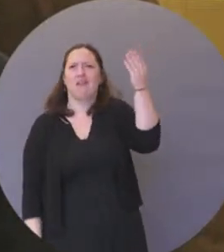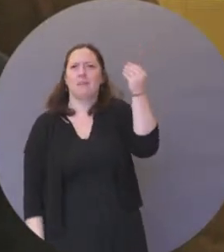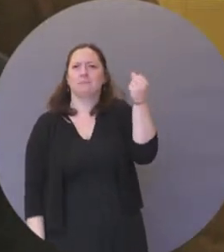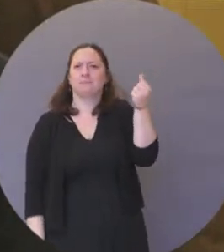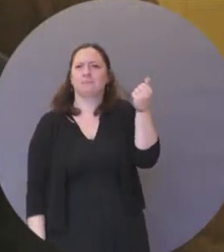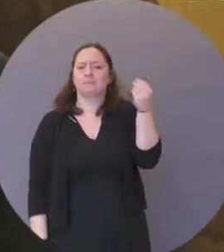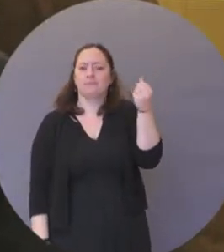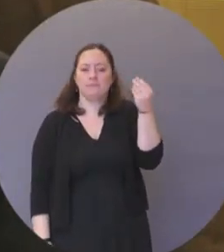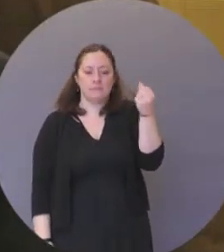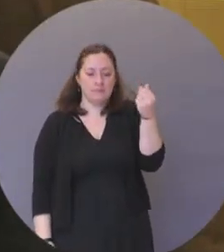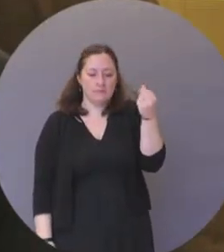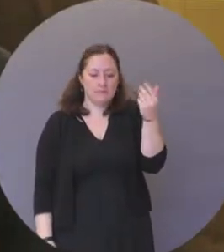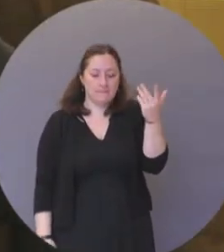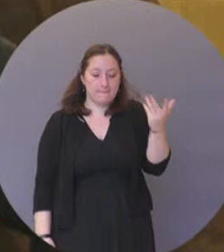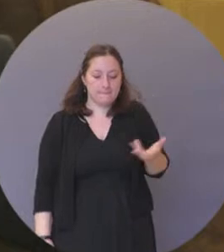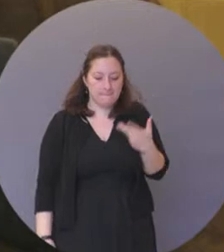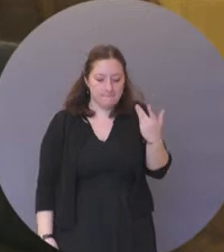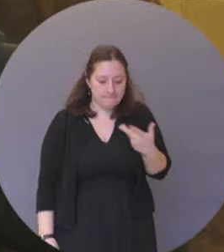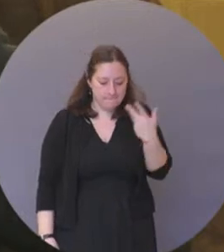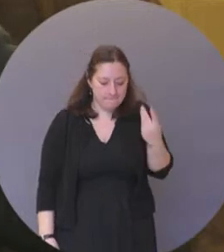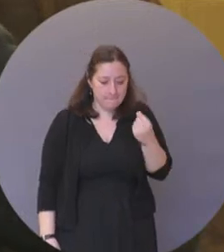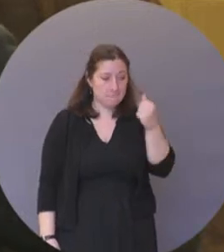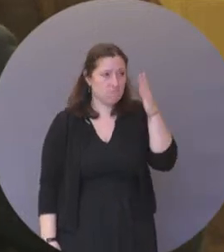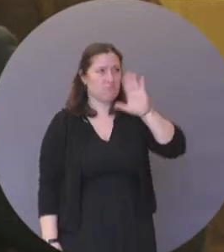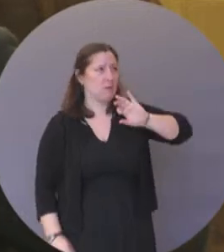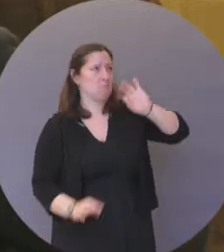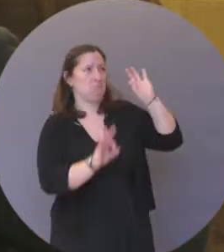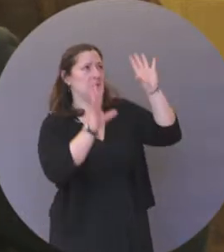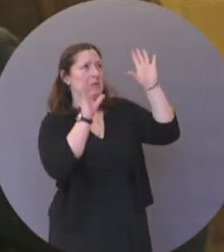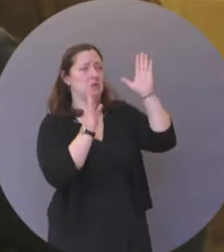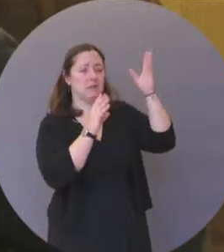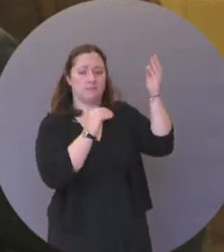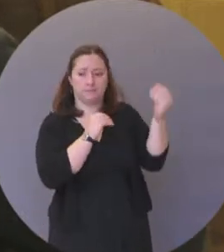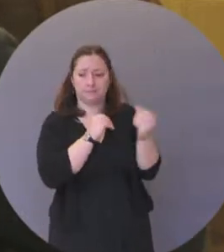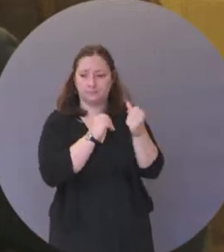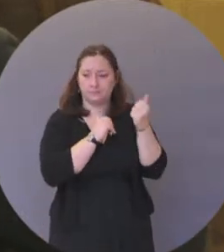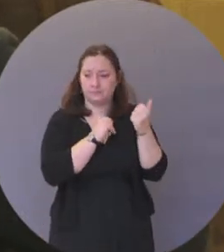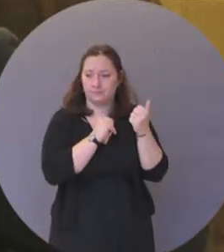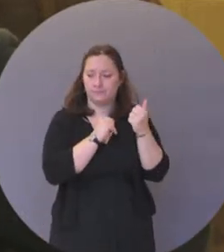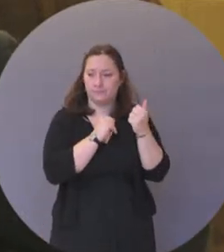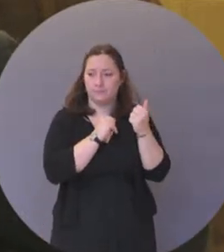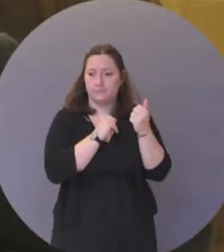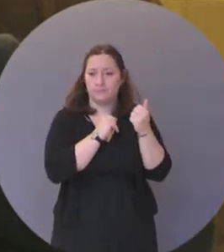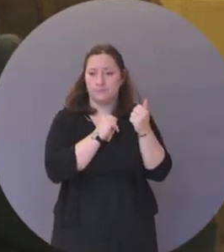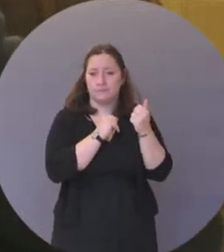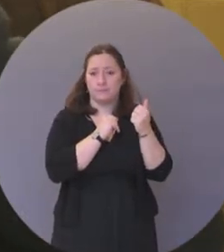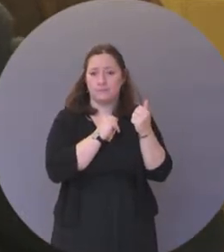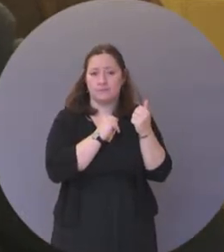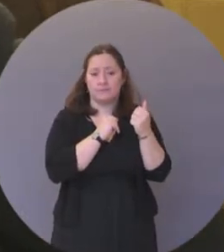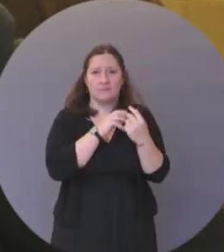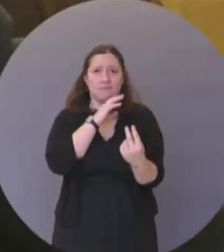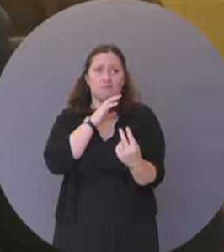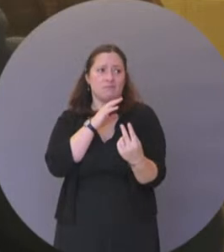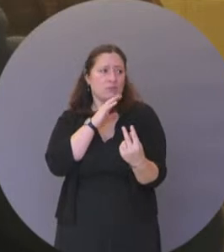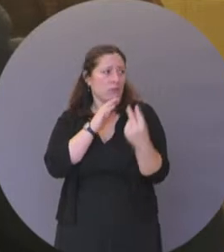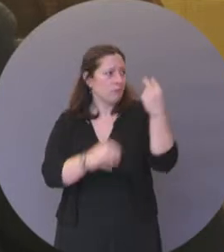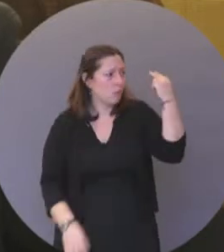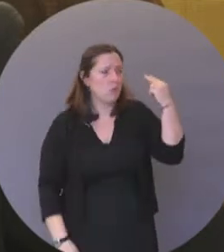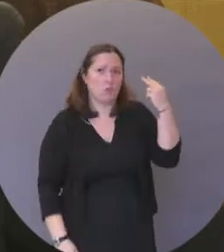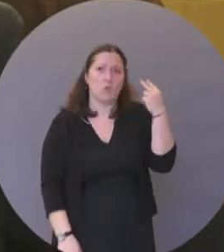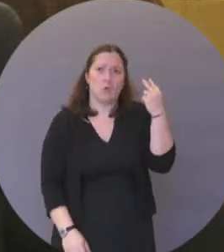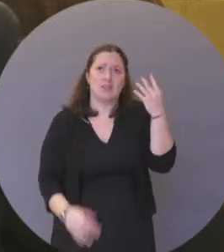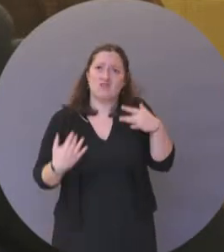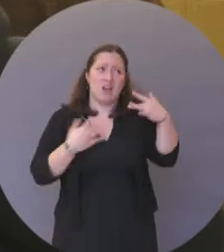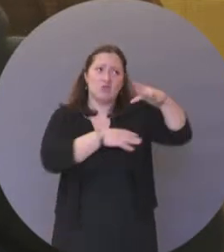gouvernement est en train de mener sont des politiques qui ont été en échec sont désormais en échec dans bien des pays